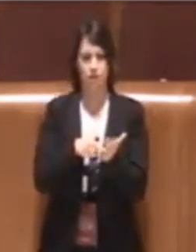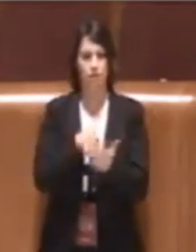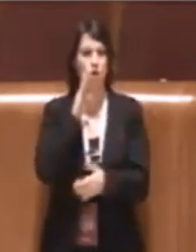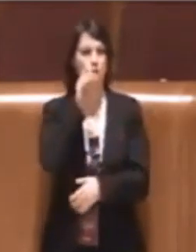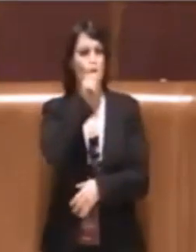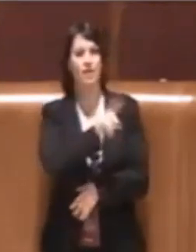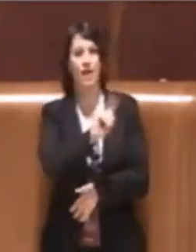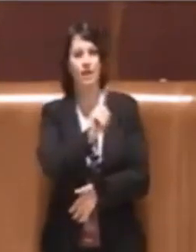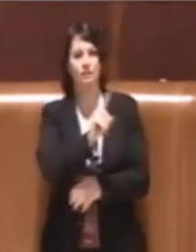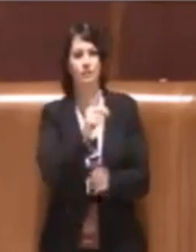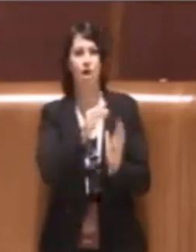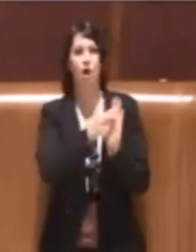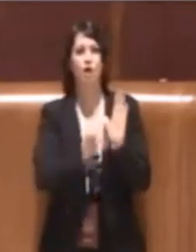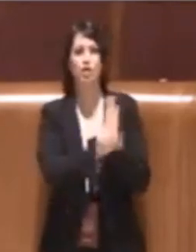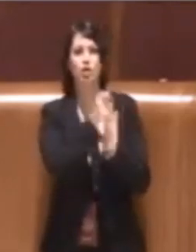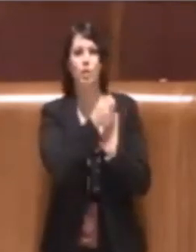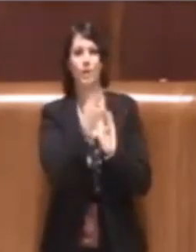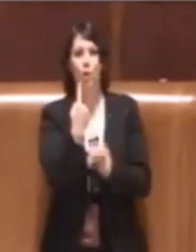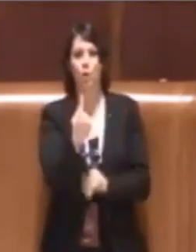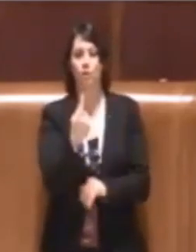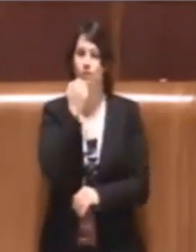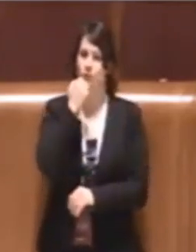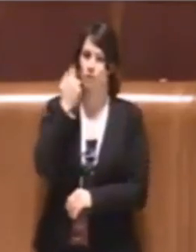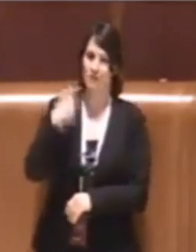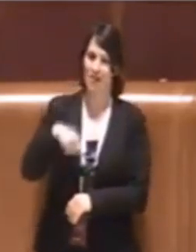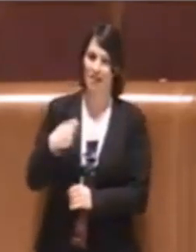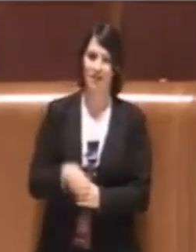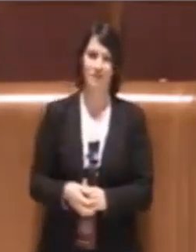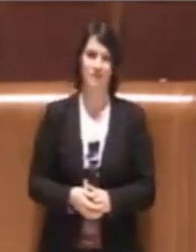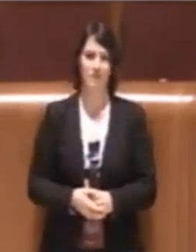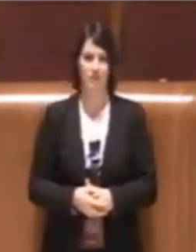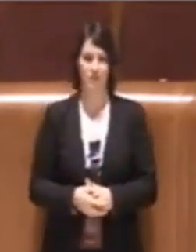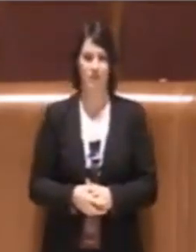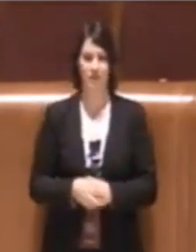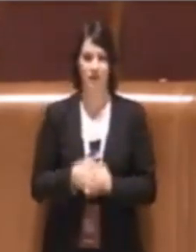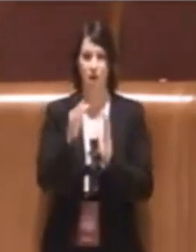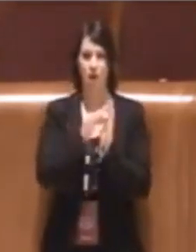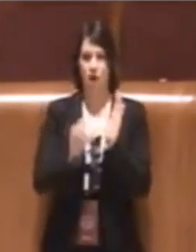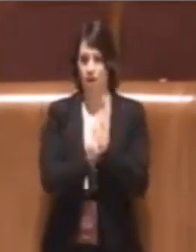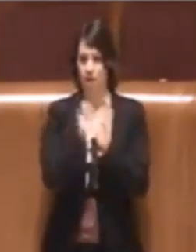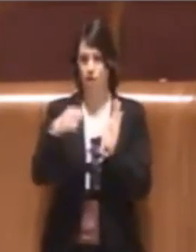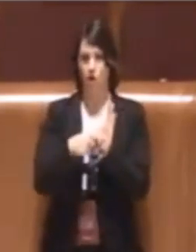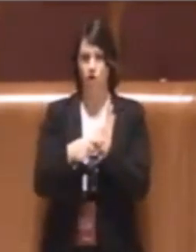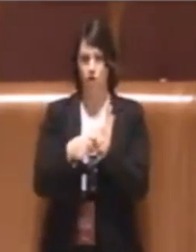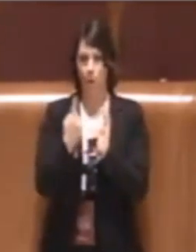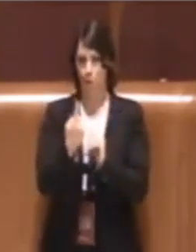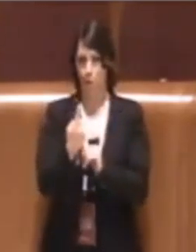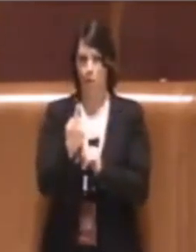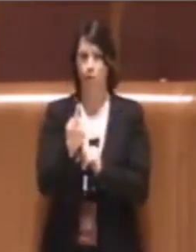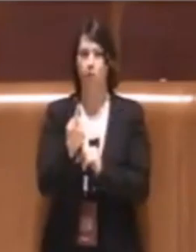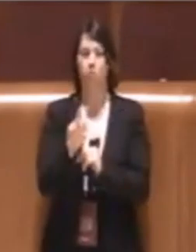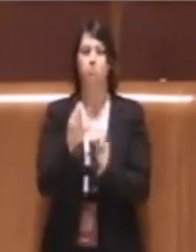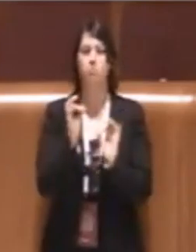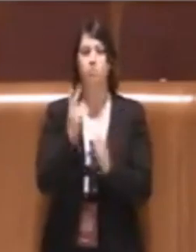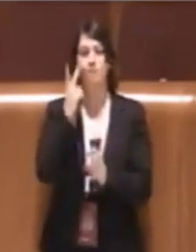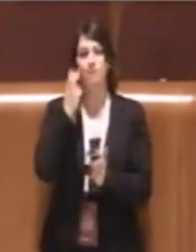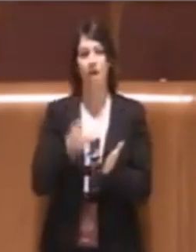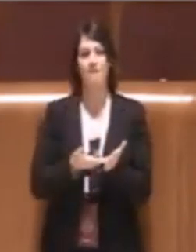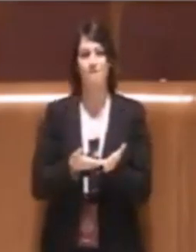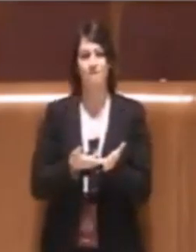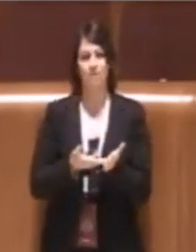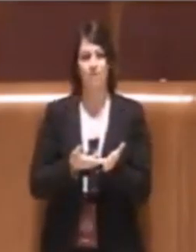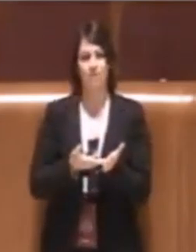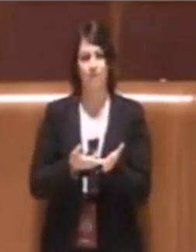Consigliera, ordine del giorno numero 1. Scusi Presidente, l'ordine del giorno prevede proprio quello che c'è stato